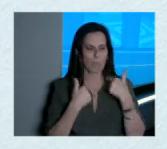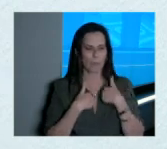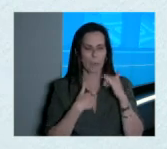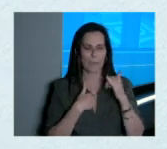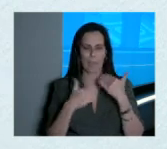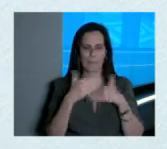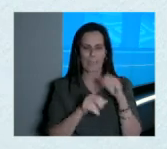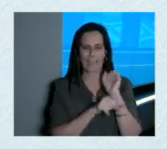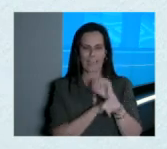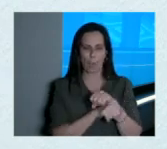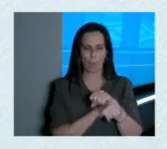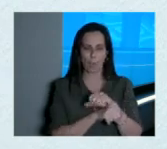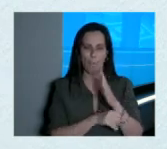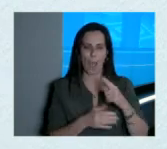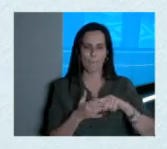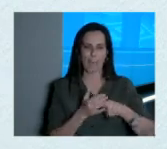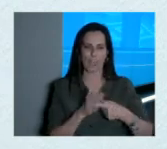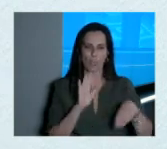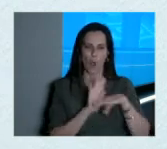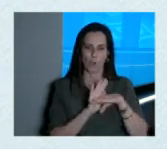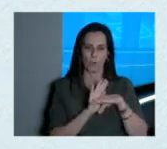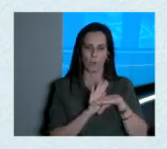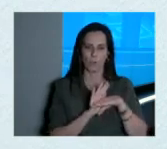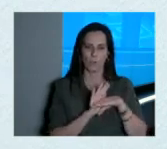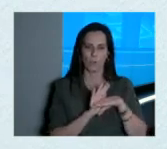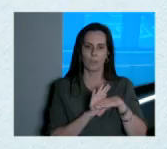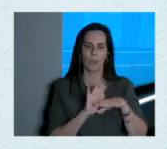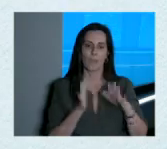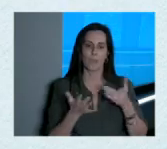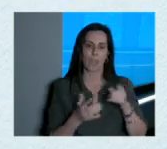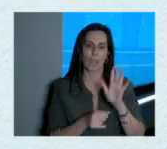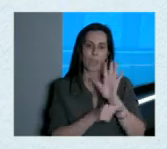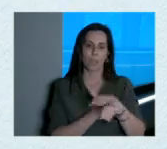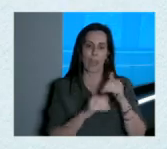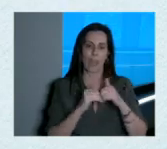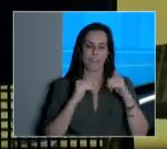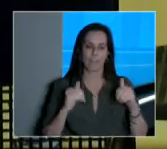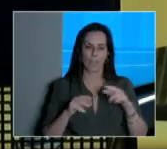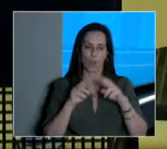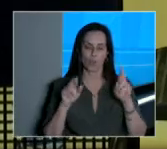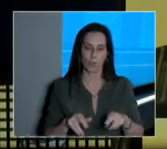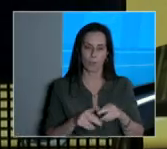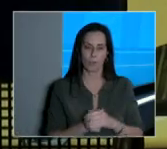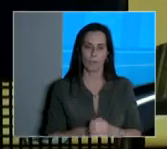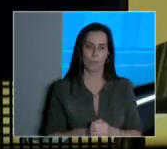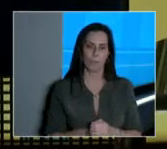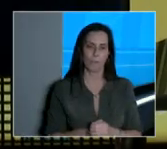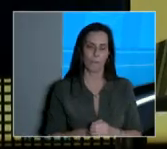מהי הפסקה הזאת, מה מטרת החוק וכיצד אמור להשפיע על הפרדת הרשויות?